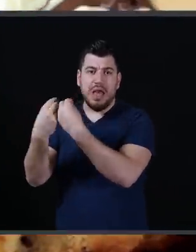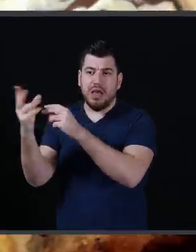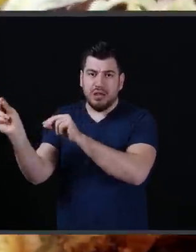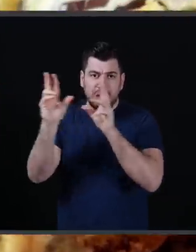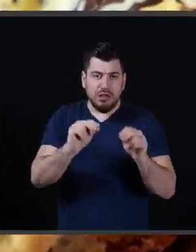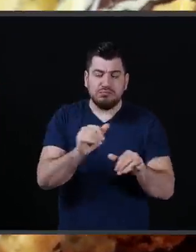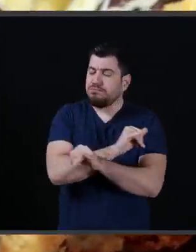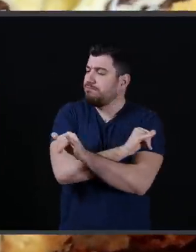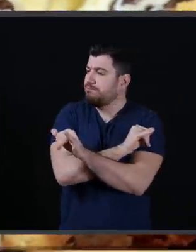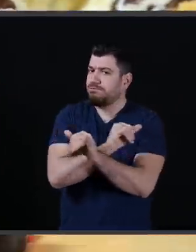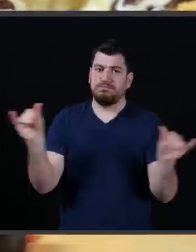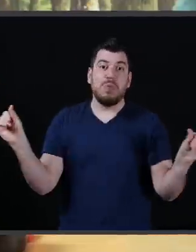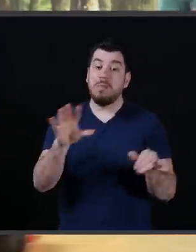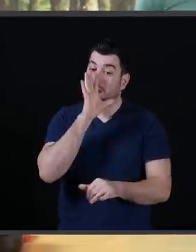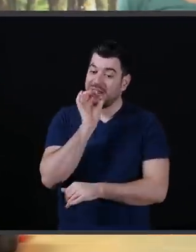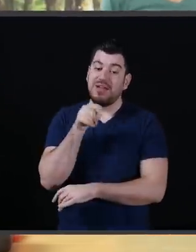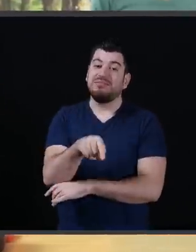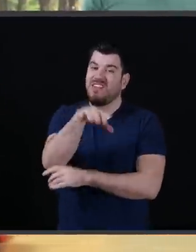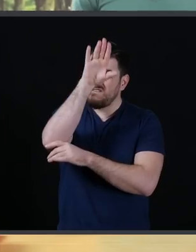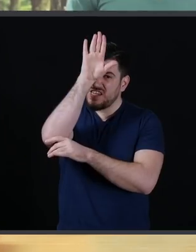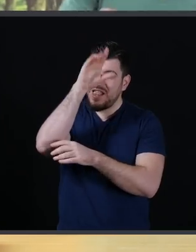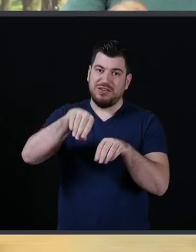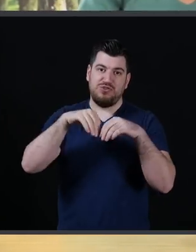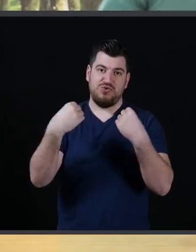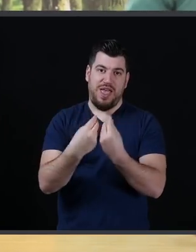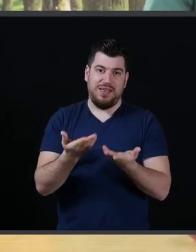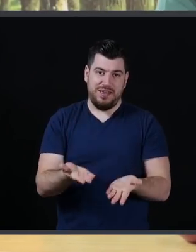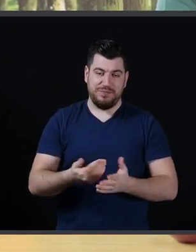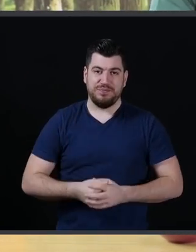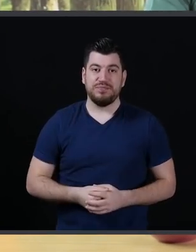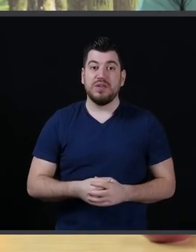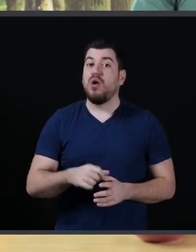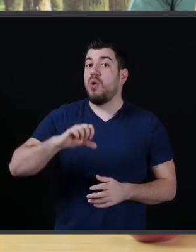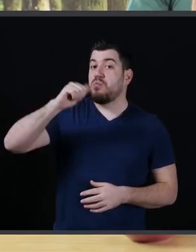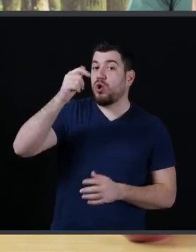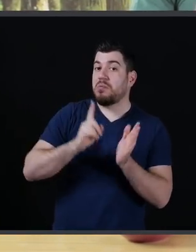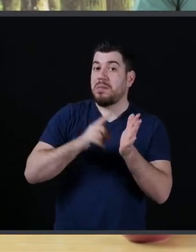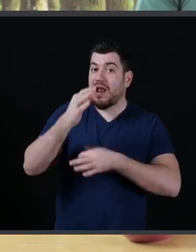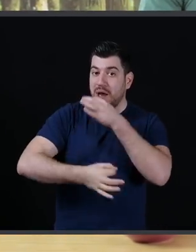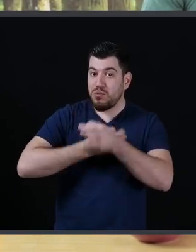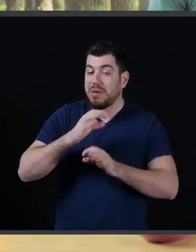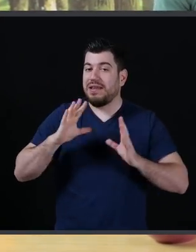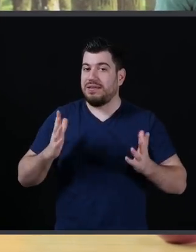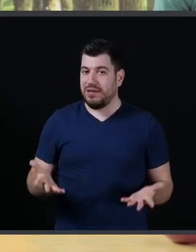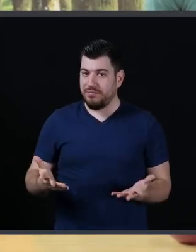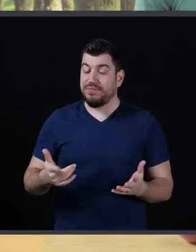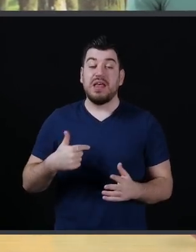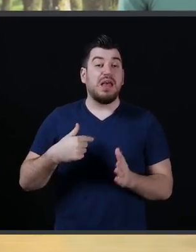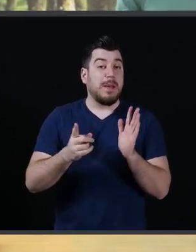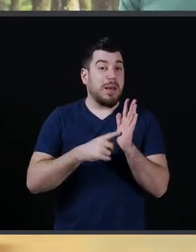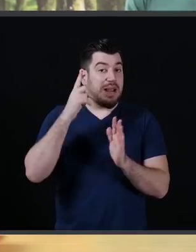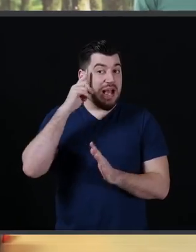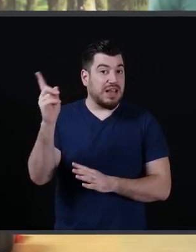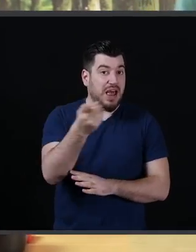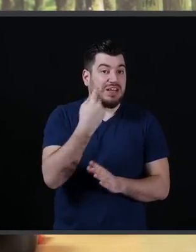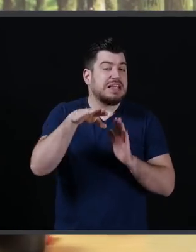βασιλιάς των κέικ Πρώτα απ' όλα να πούμε ότι Είναι πολύ βασικό λίγο να καταλάβετε πώς δουλεύουν οι συνταγές Σε περίπτωση που